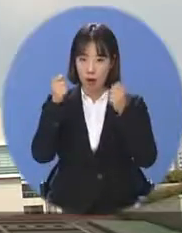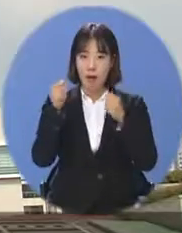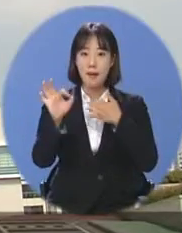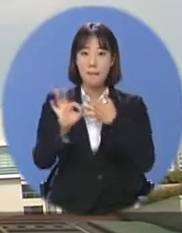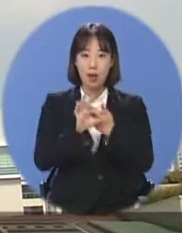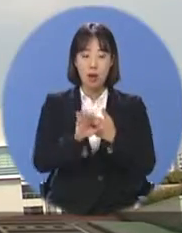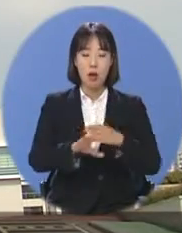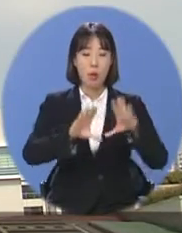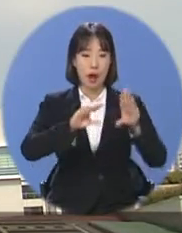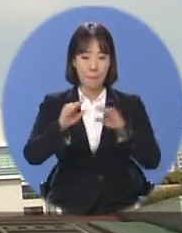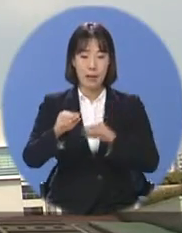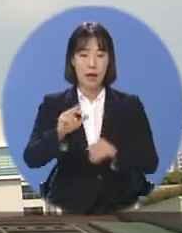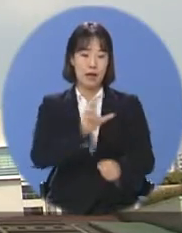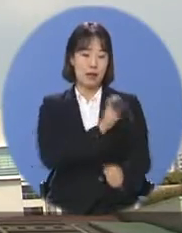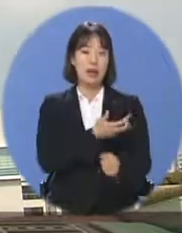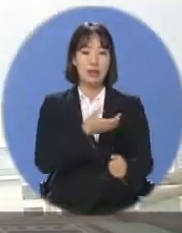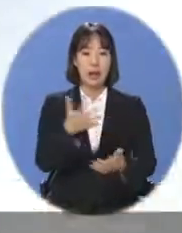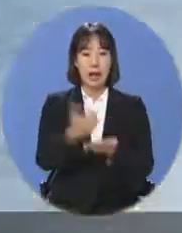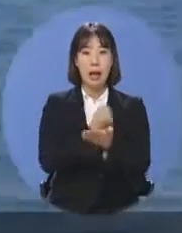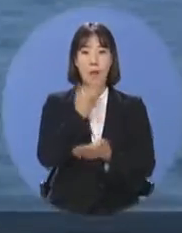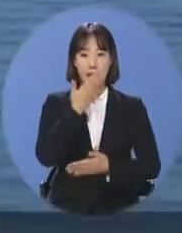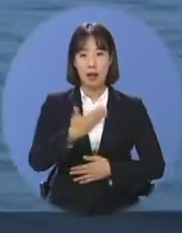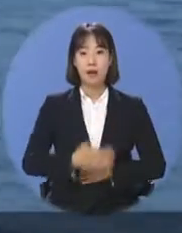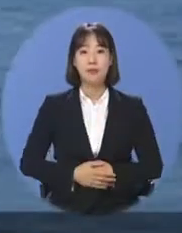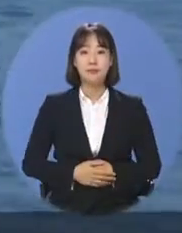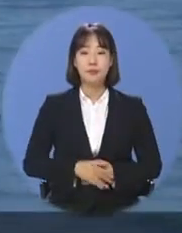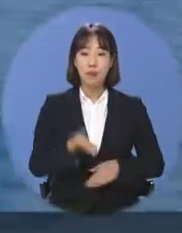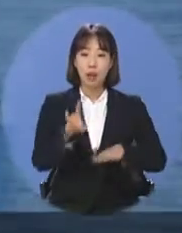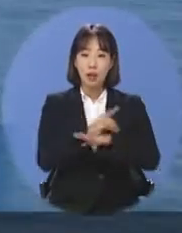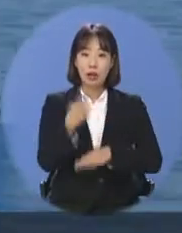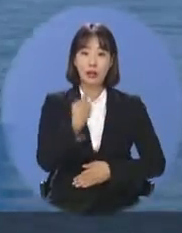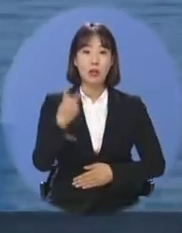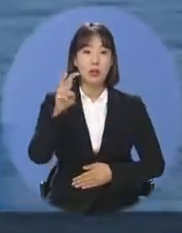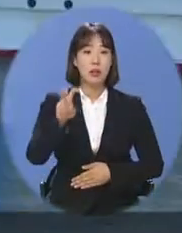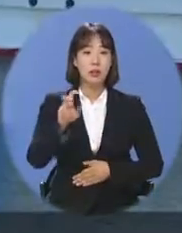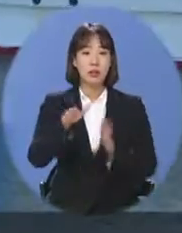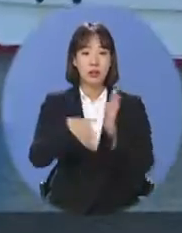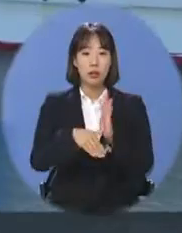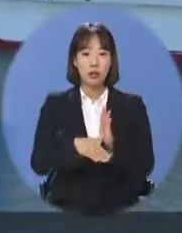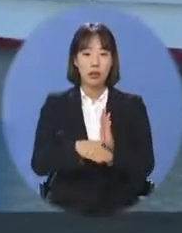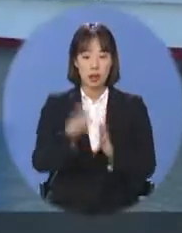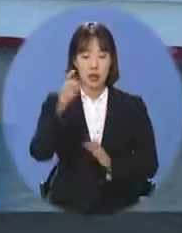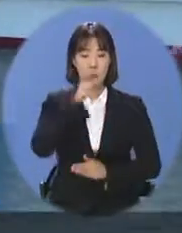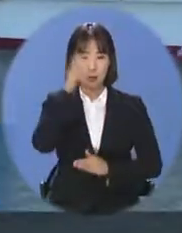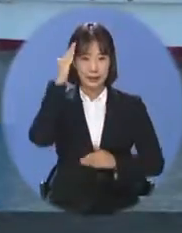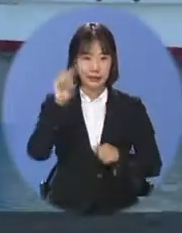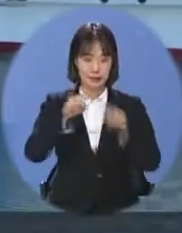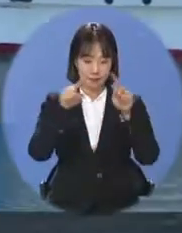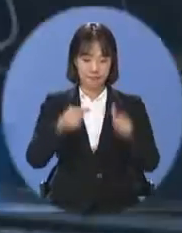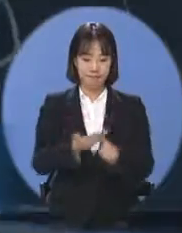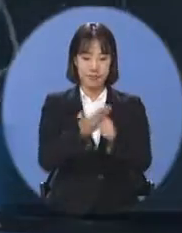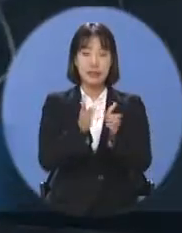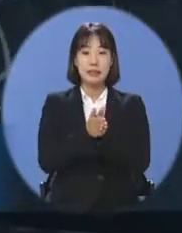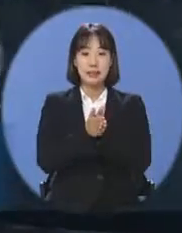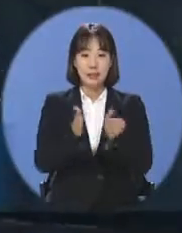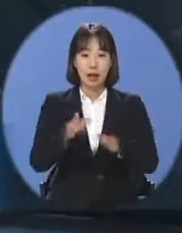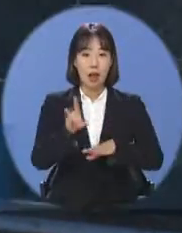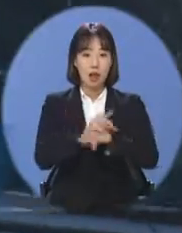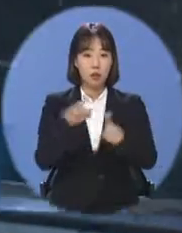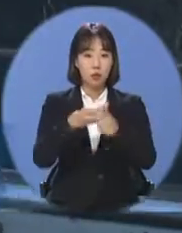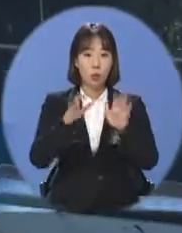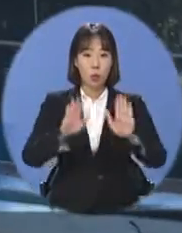안마사 자격증도 취득할 수 있습니다. 해랑군이 2020년산 고품질 물김 생산에 돌입했습니다. 해랑군은 올해